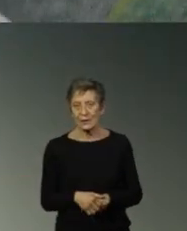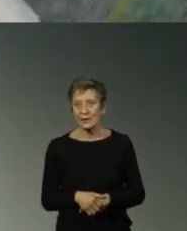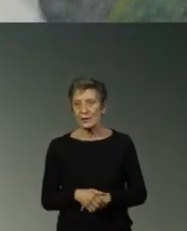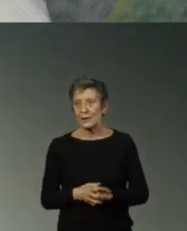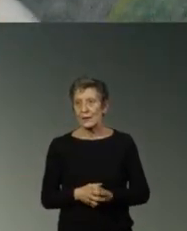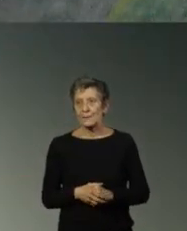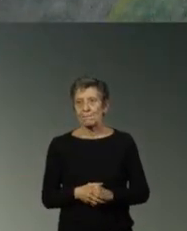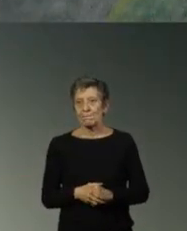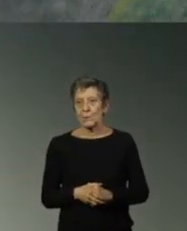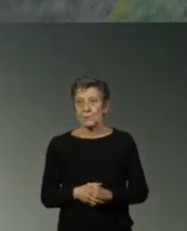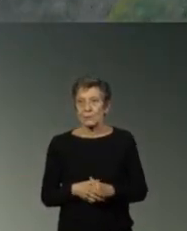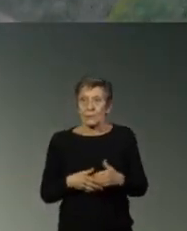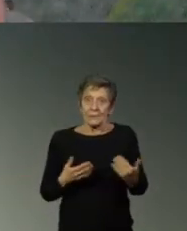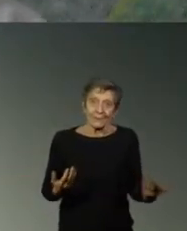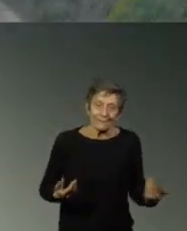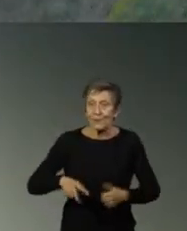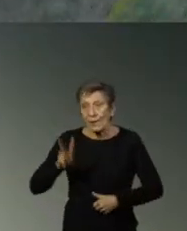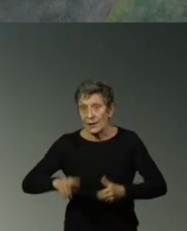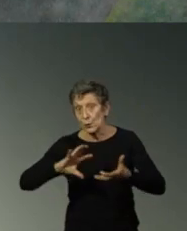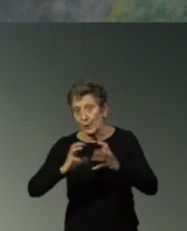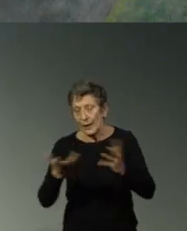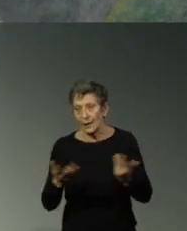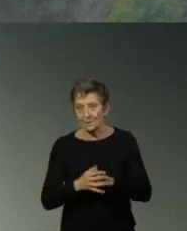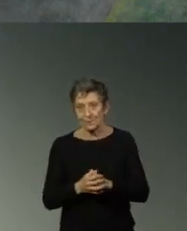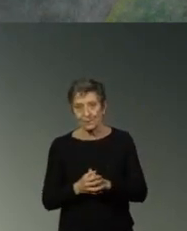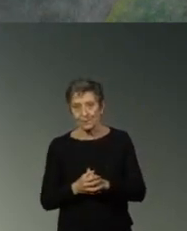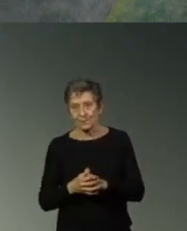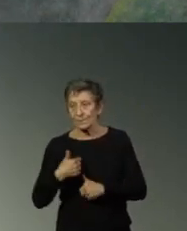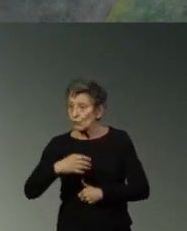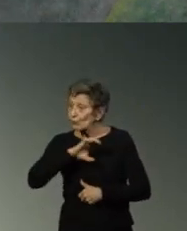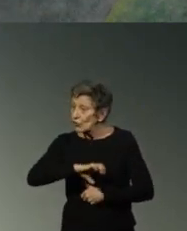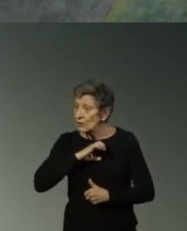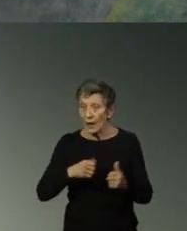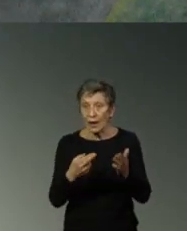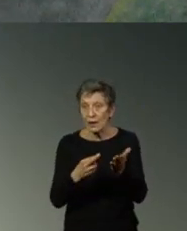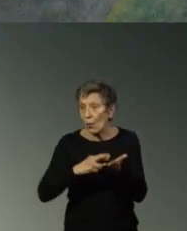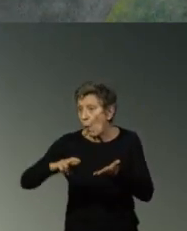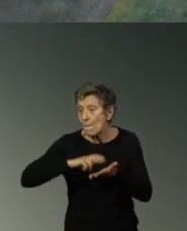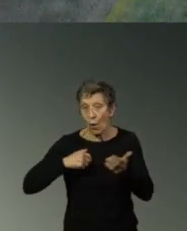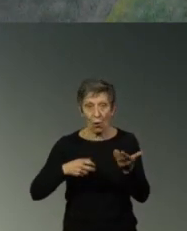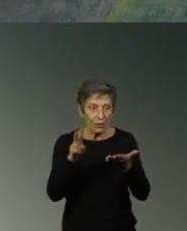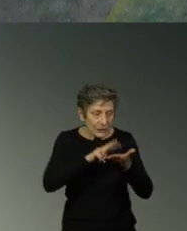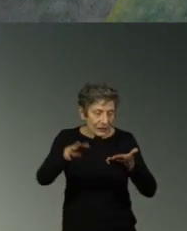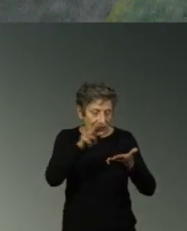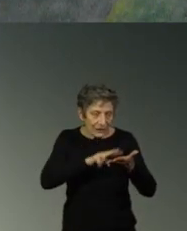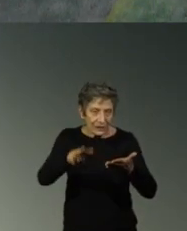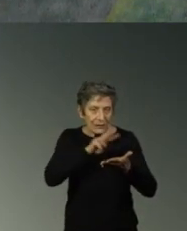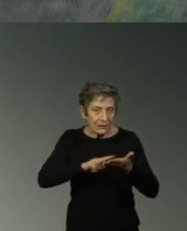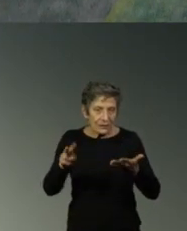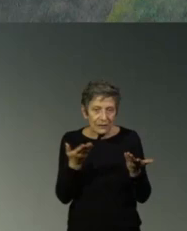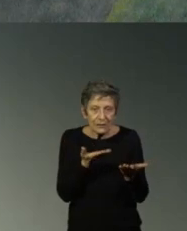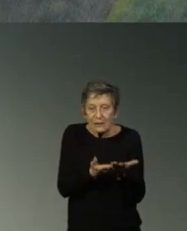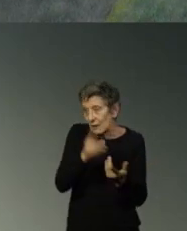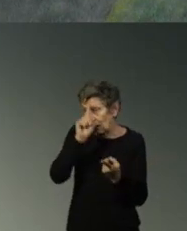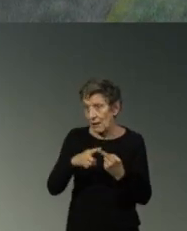C'est vraiment très compliqué et j'essaye de lire beaucoup de romans qui s'attaquent